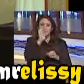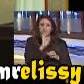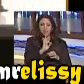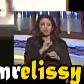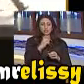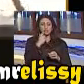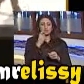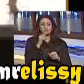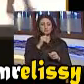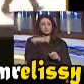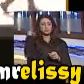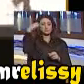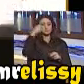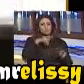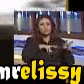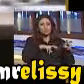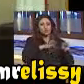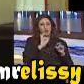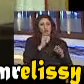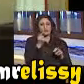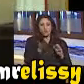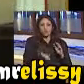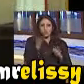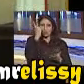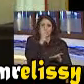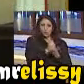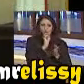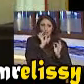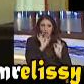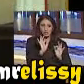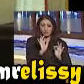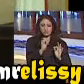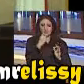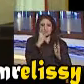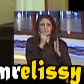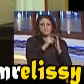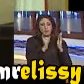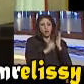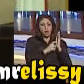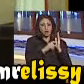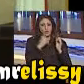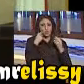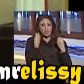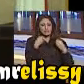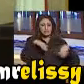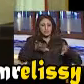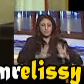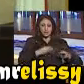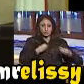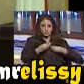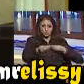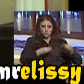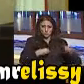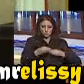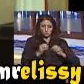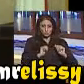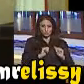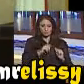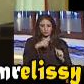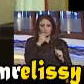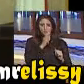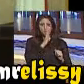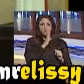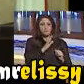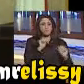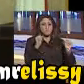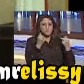أمن الشرقية. كان أهم مطلب ليهم إن سمعوا إن في قانون بيناقش في مجلس الشورى بخصوص منع حق